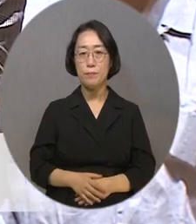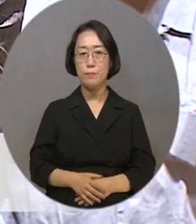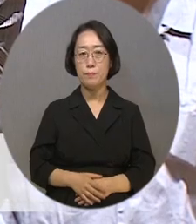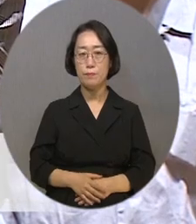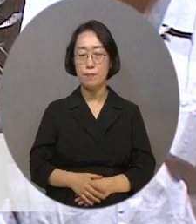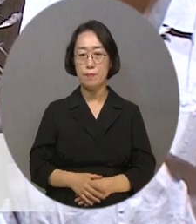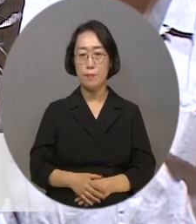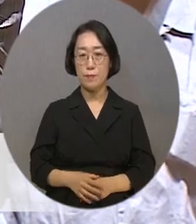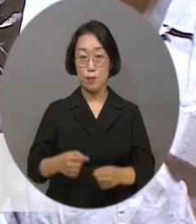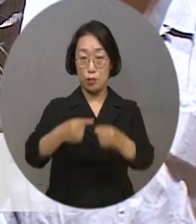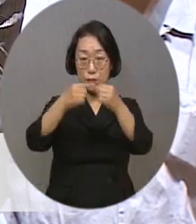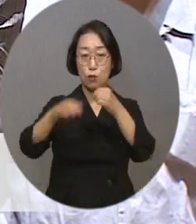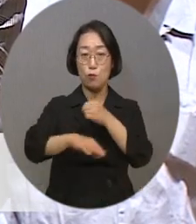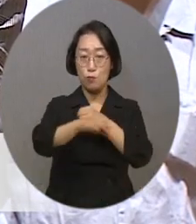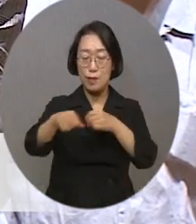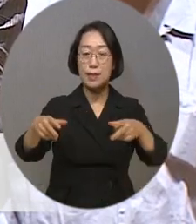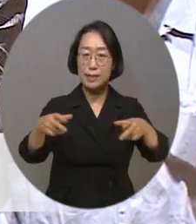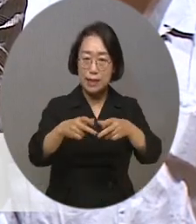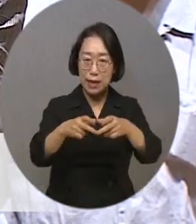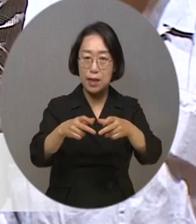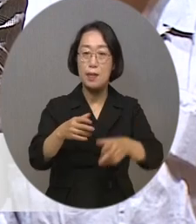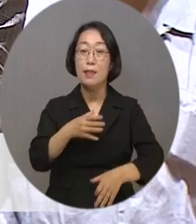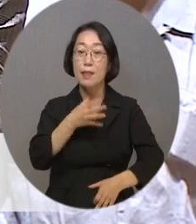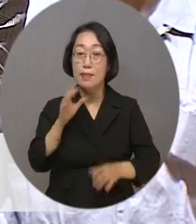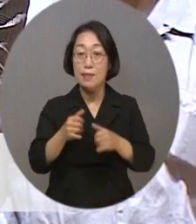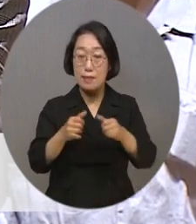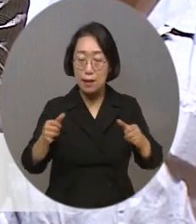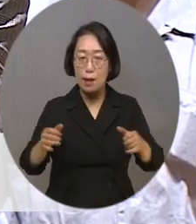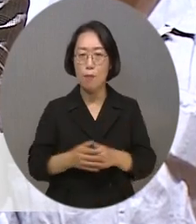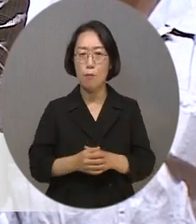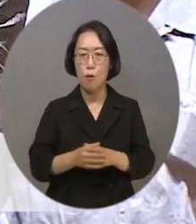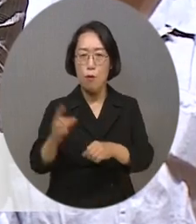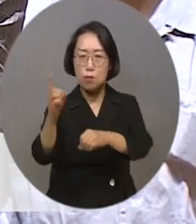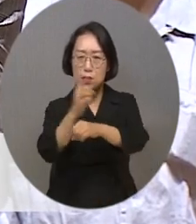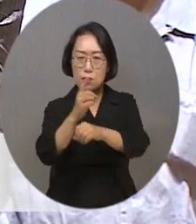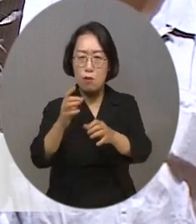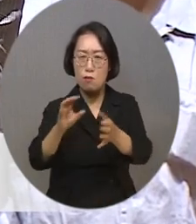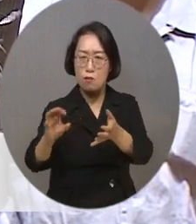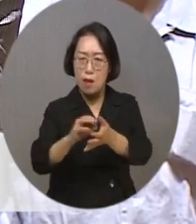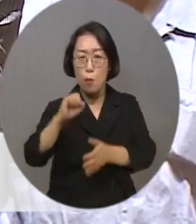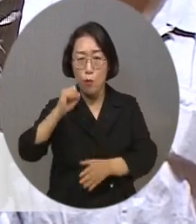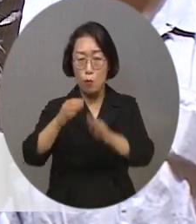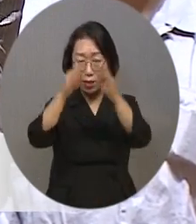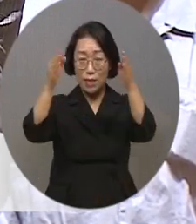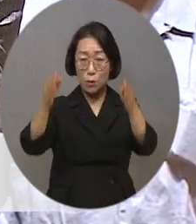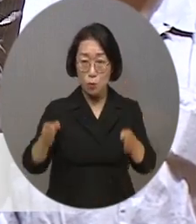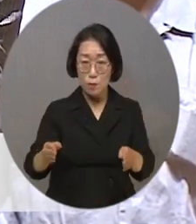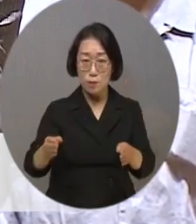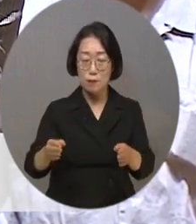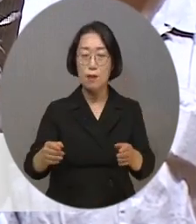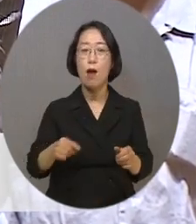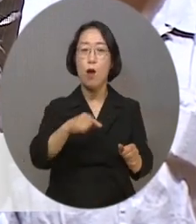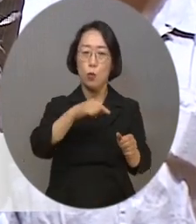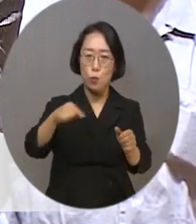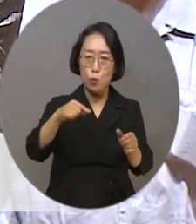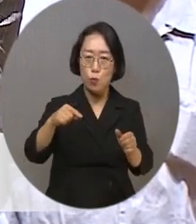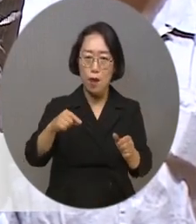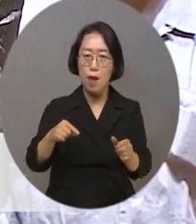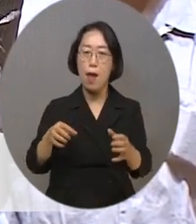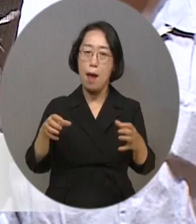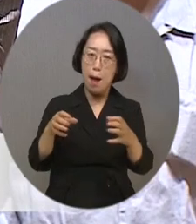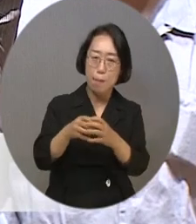하나, 우리는 장애인, 고령자 등 디지털 취약계층의 키오스크 역량 강화를 위한 교육에 적극